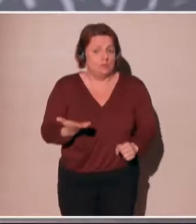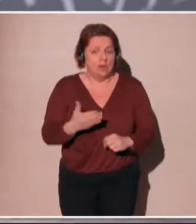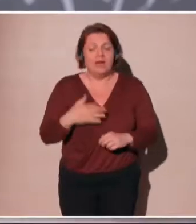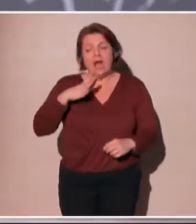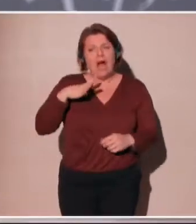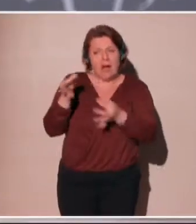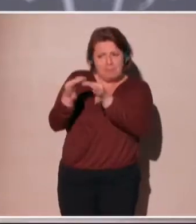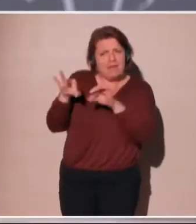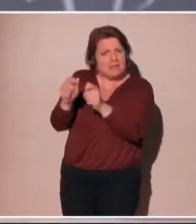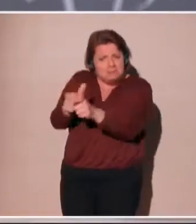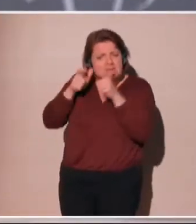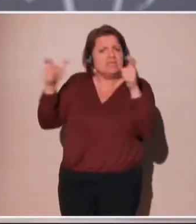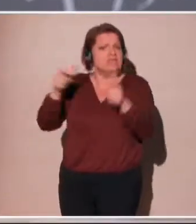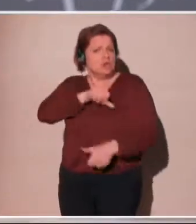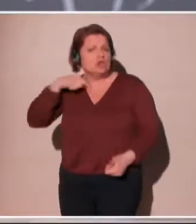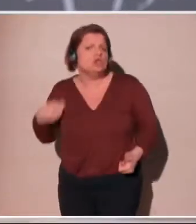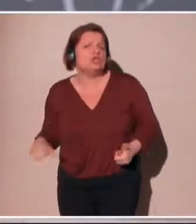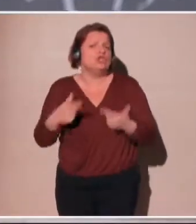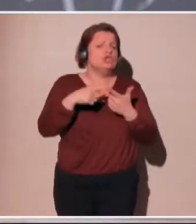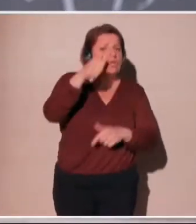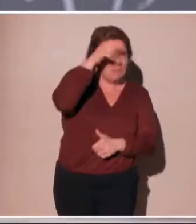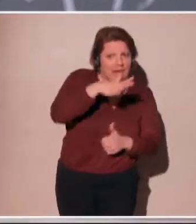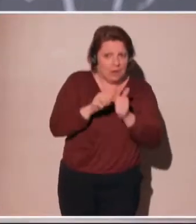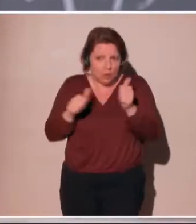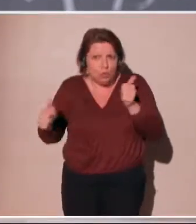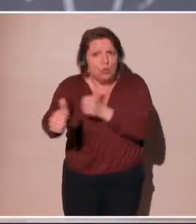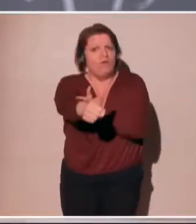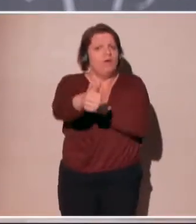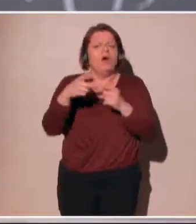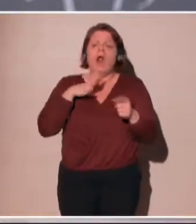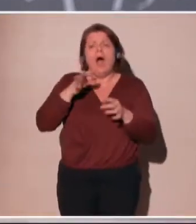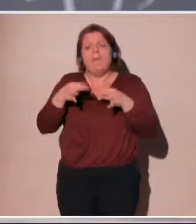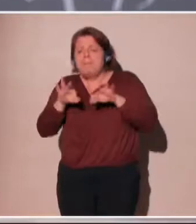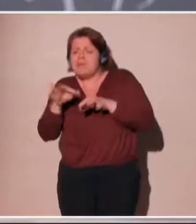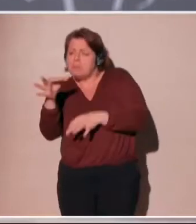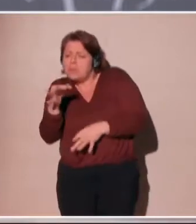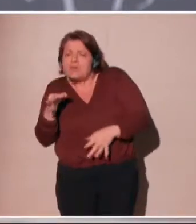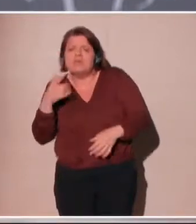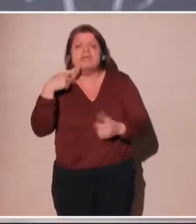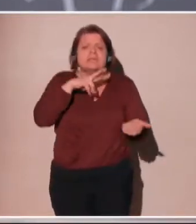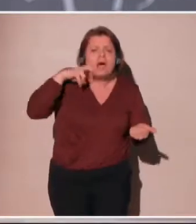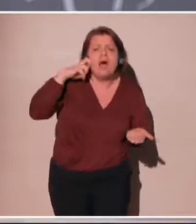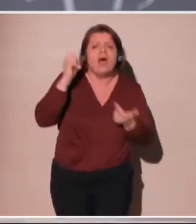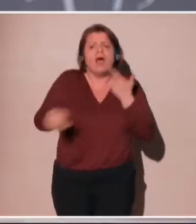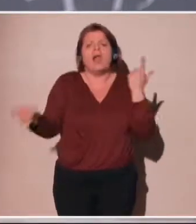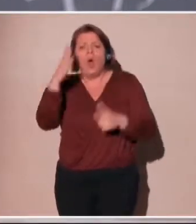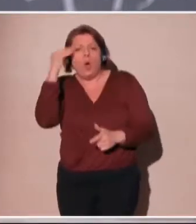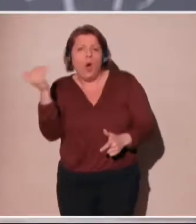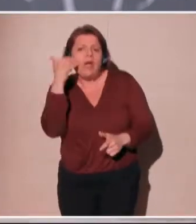des grands pays comme la Chine ou les États-Unis qui sont devant nous. Il y a aussi des pays plus petits, on en a parlé, Israël, la Corée du